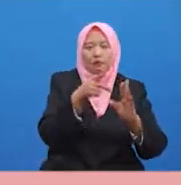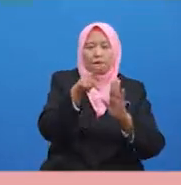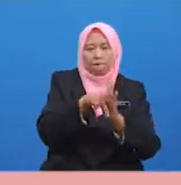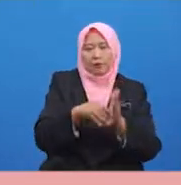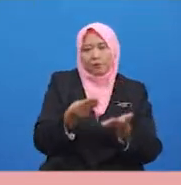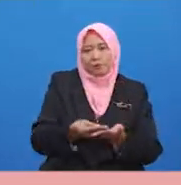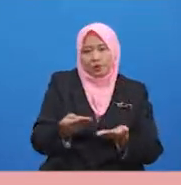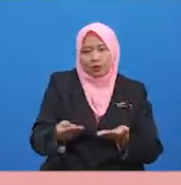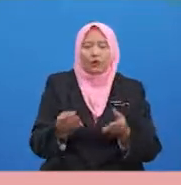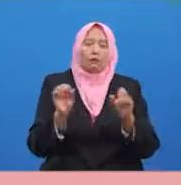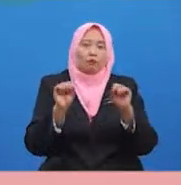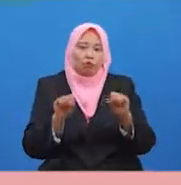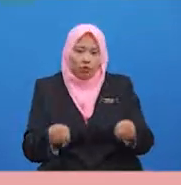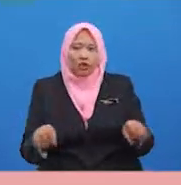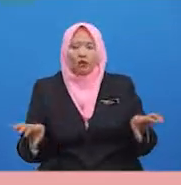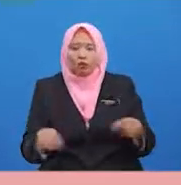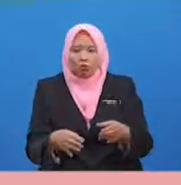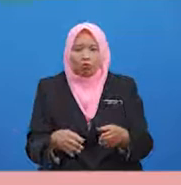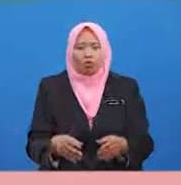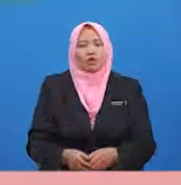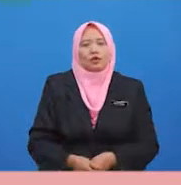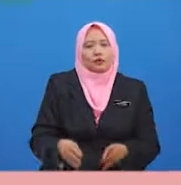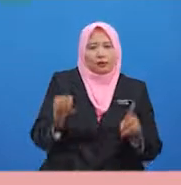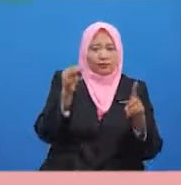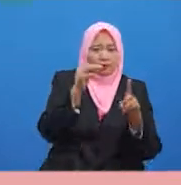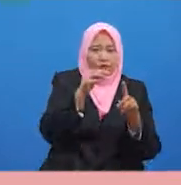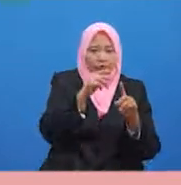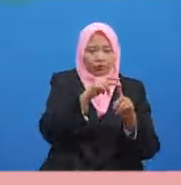bebas membuat keputusan tanpa paksaan.